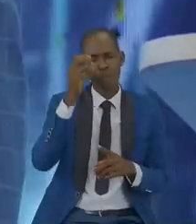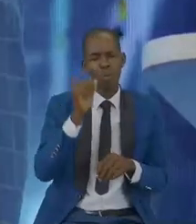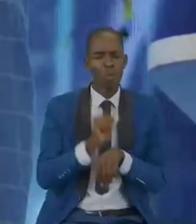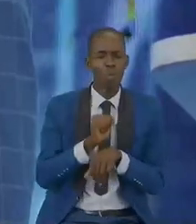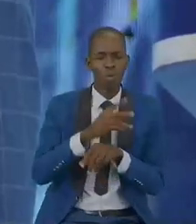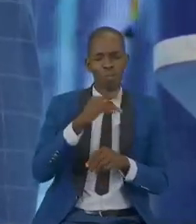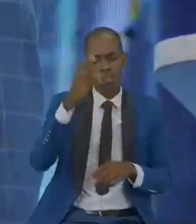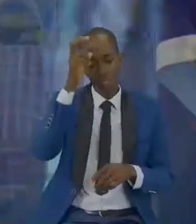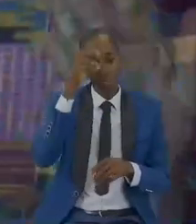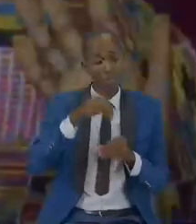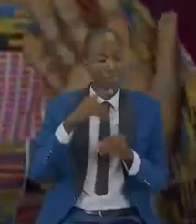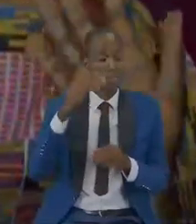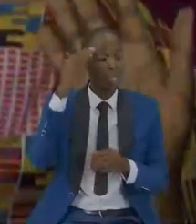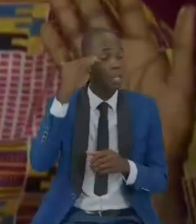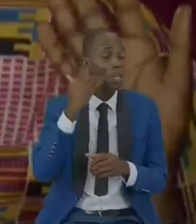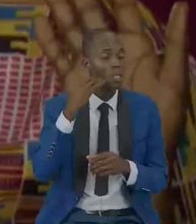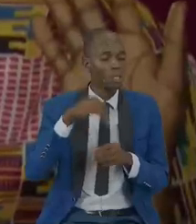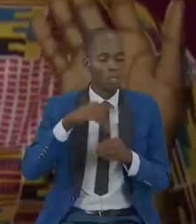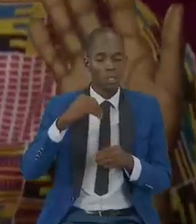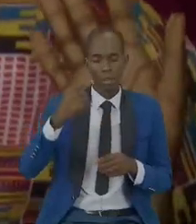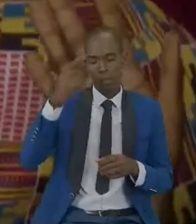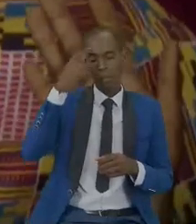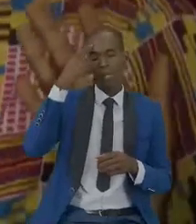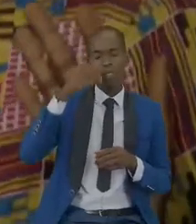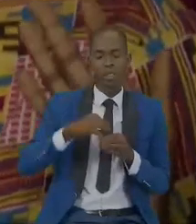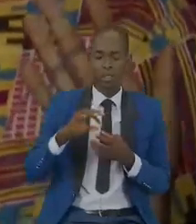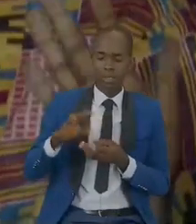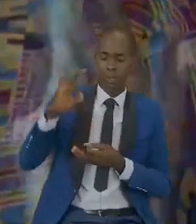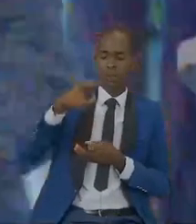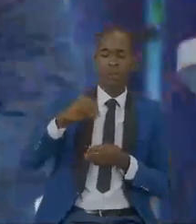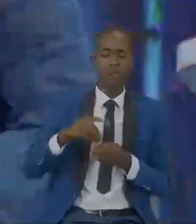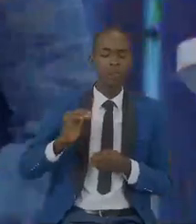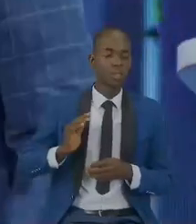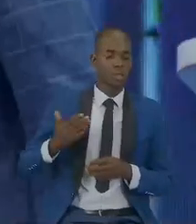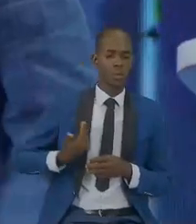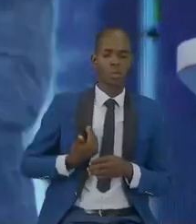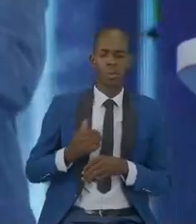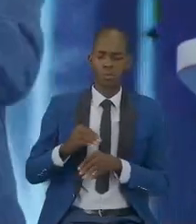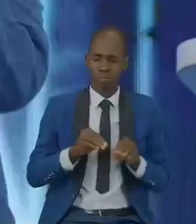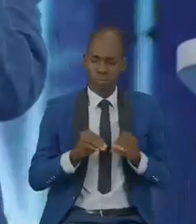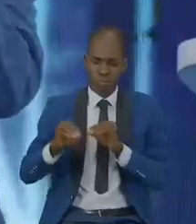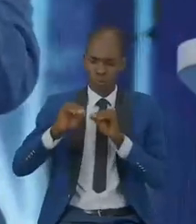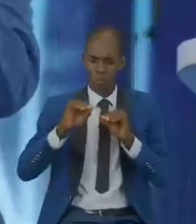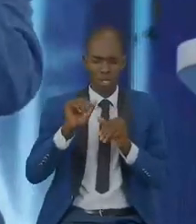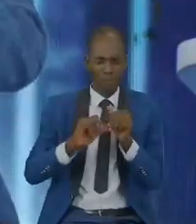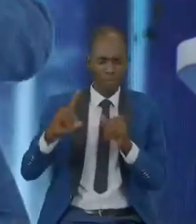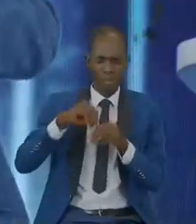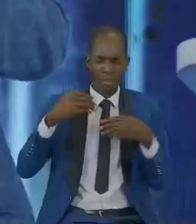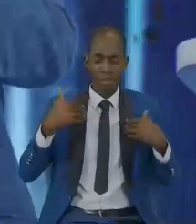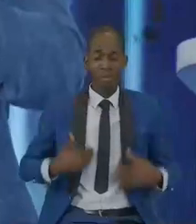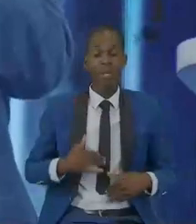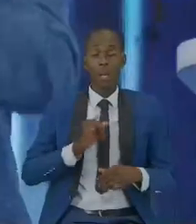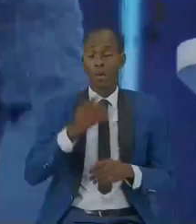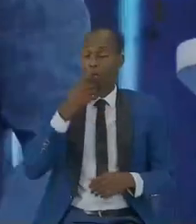diable, les œuvres du diable, dans la tête, dans l'esprit, dans